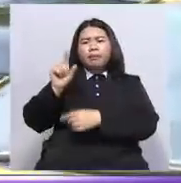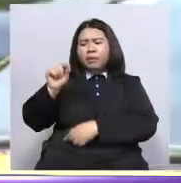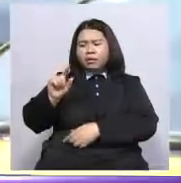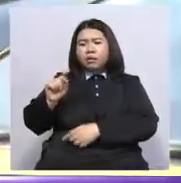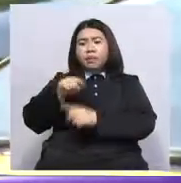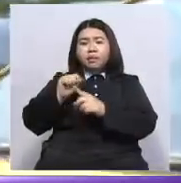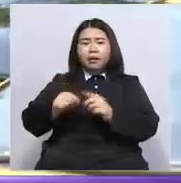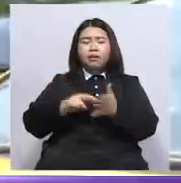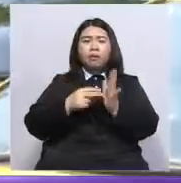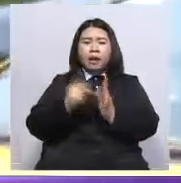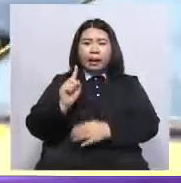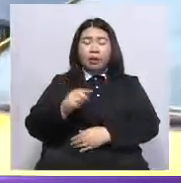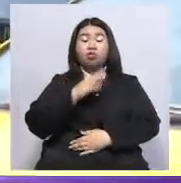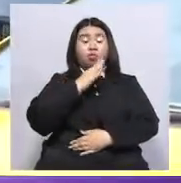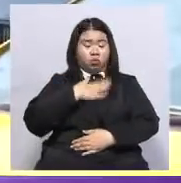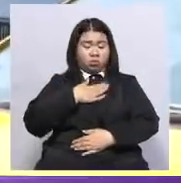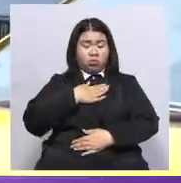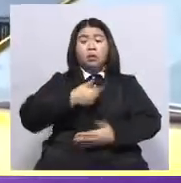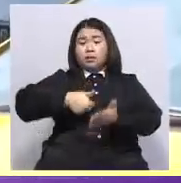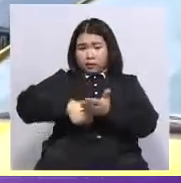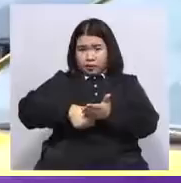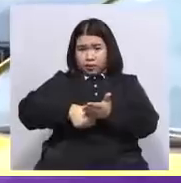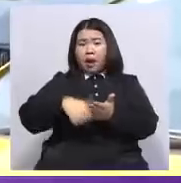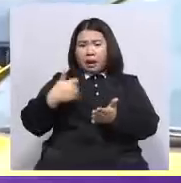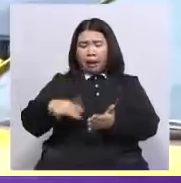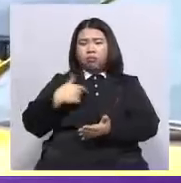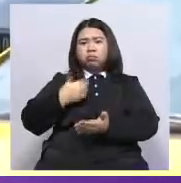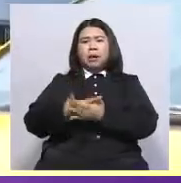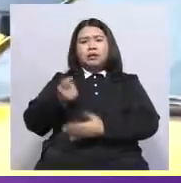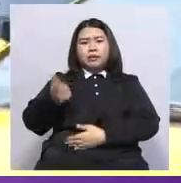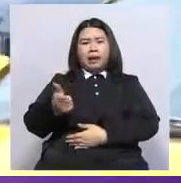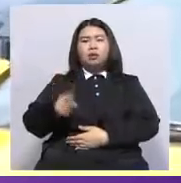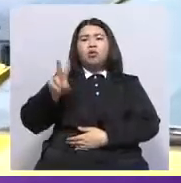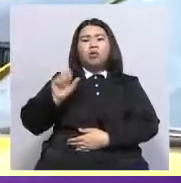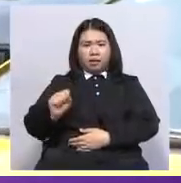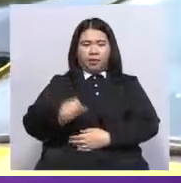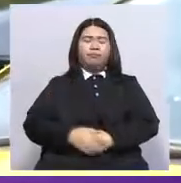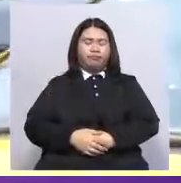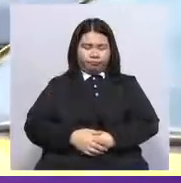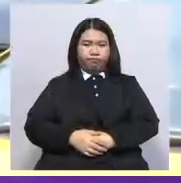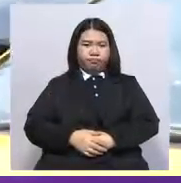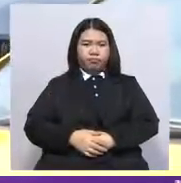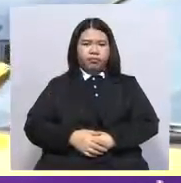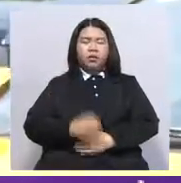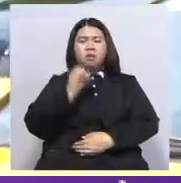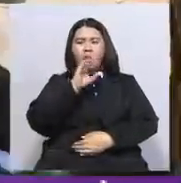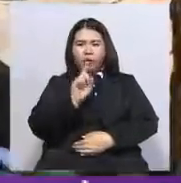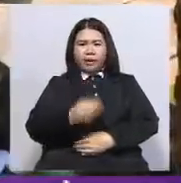ก็หมายความว่าถ้าดิฉันเป็นหนี้ดิฉันจะจ่ายเงินอยู่แค่200,000บาทนะคะซึ่งเขาก็บอกว่